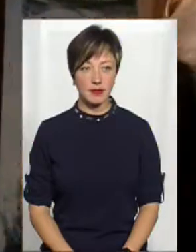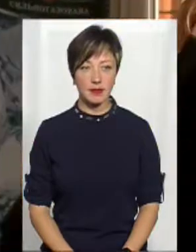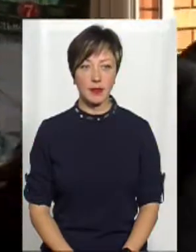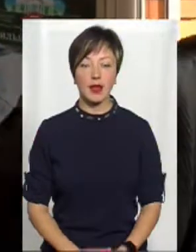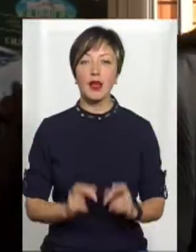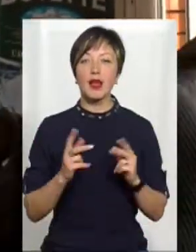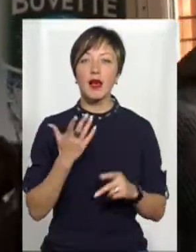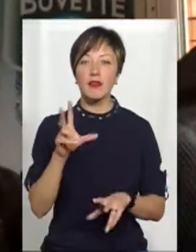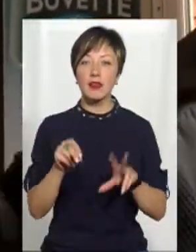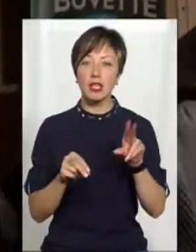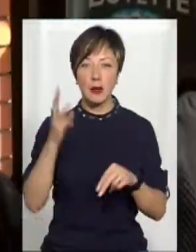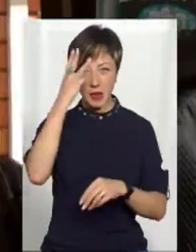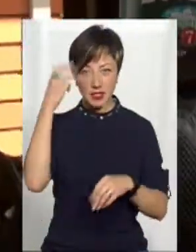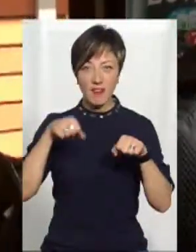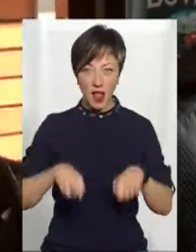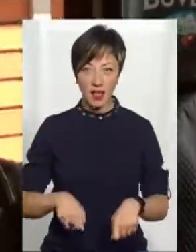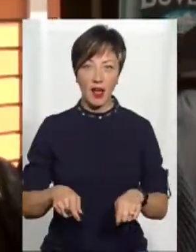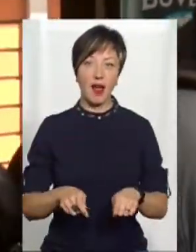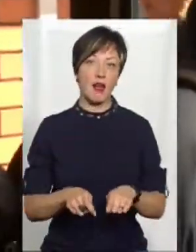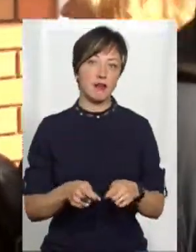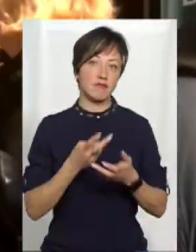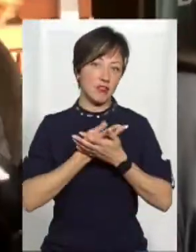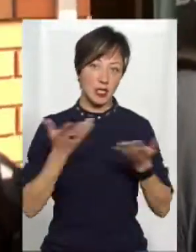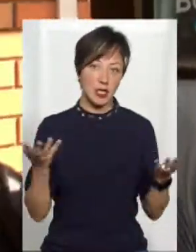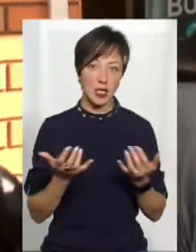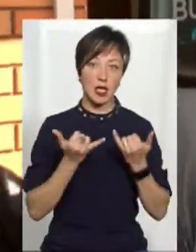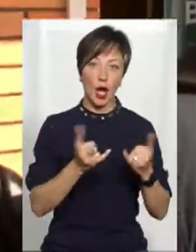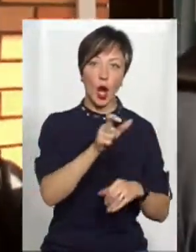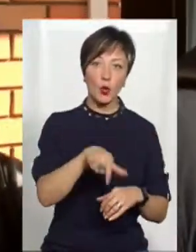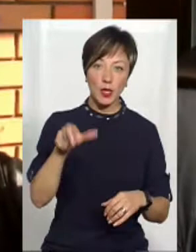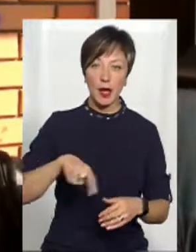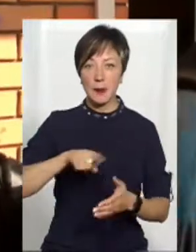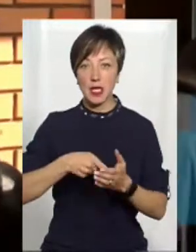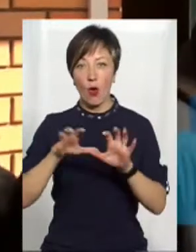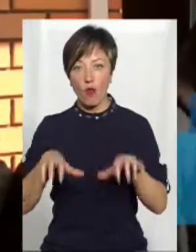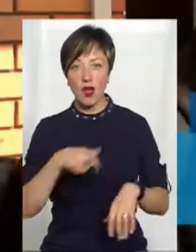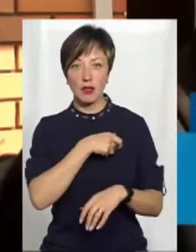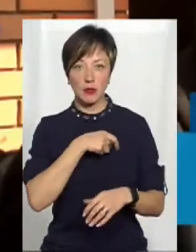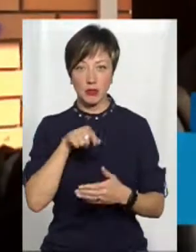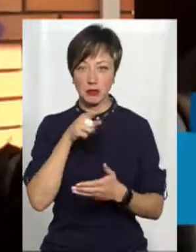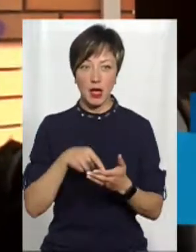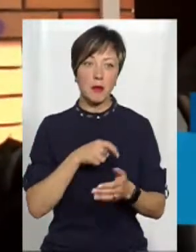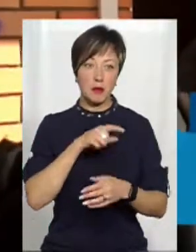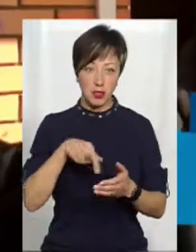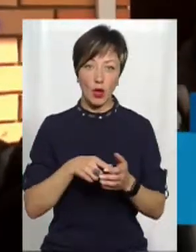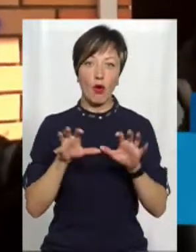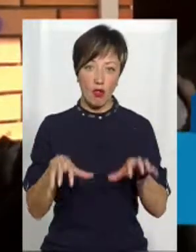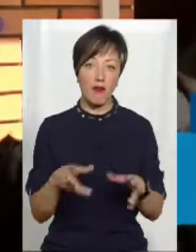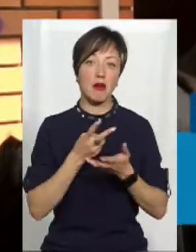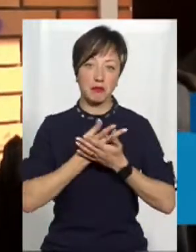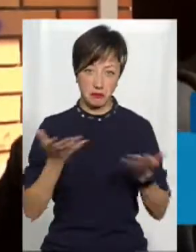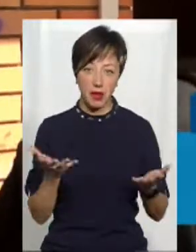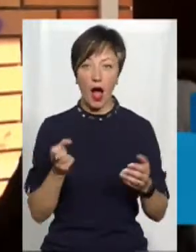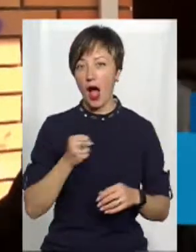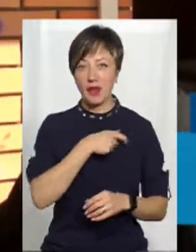Наскільки хмельницька влада відкрита для людей? Депутати, міський голова? Ну, за міського голову скажу, що відкритий. А